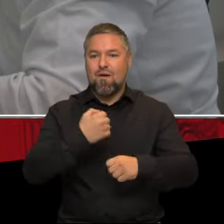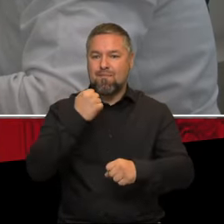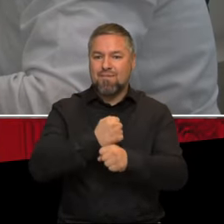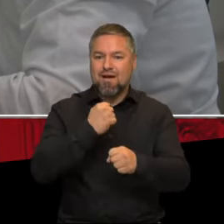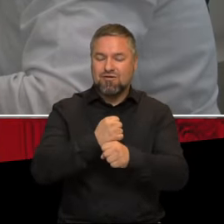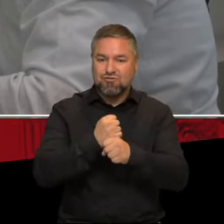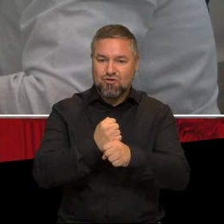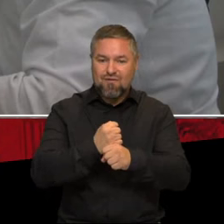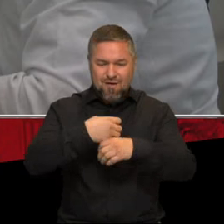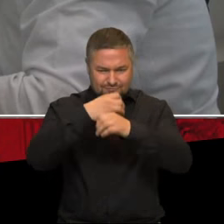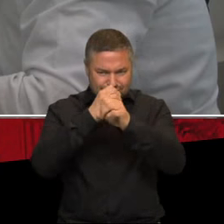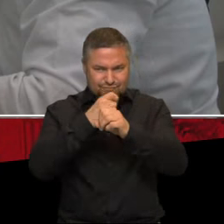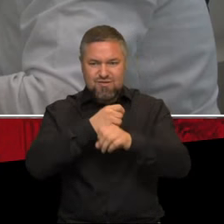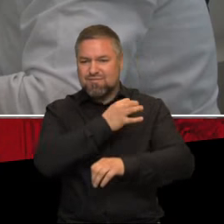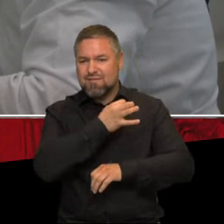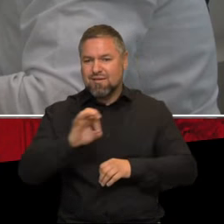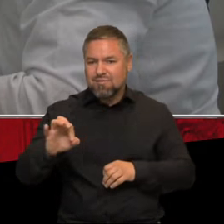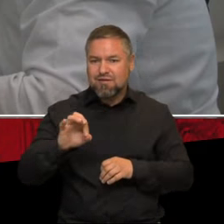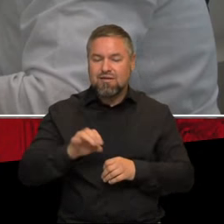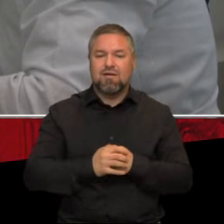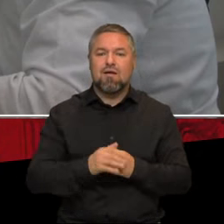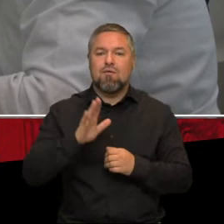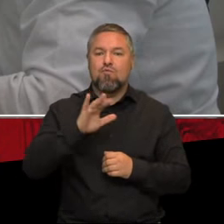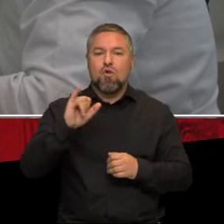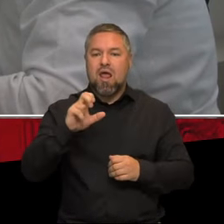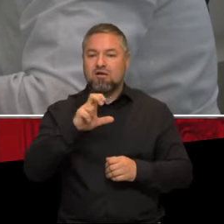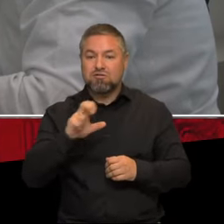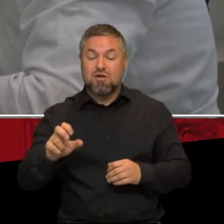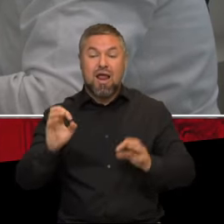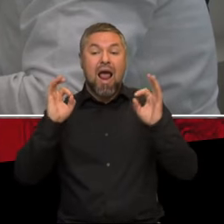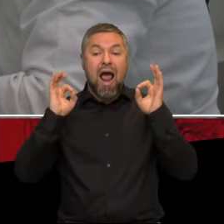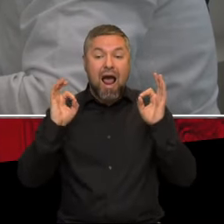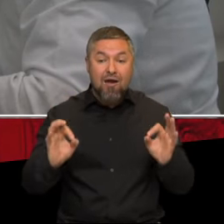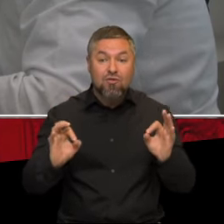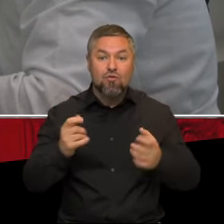krystalograficznej pana profesora Grzegorza